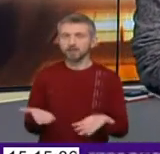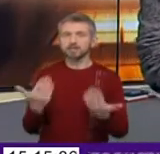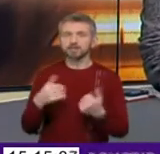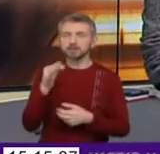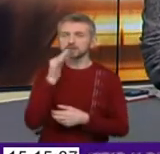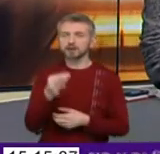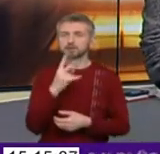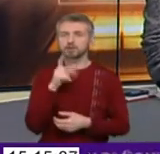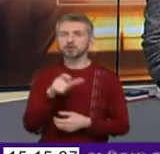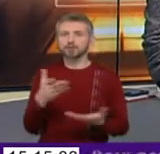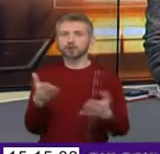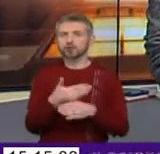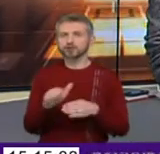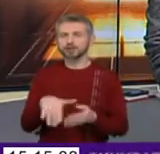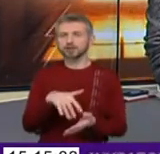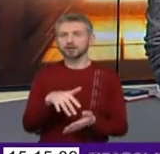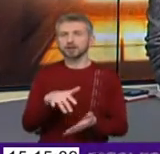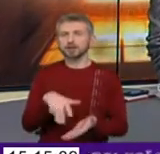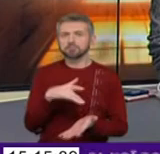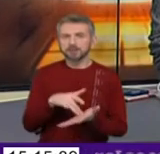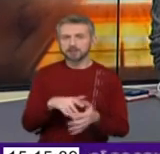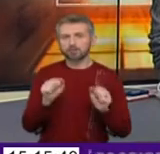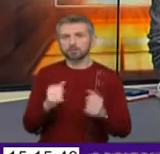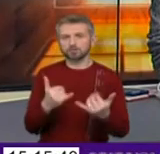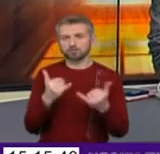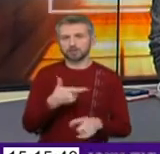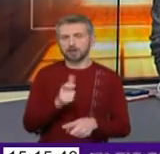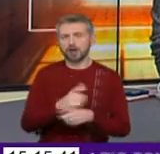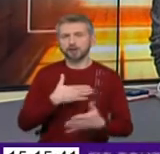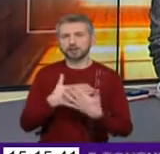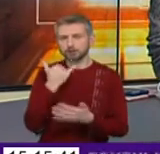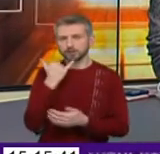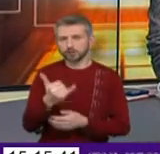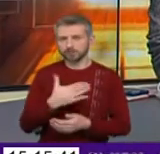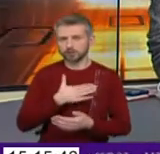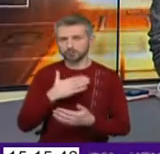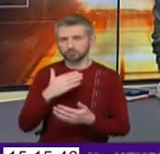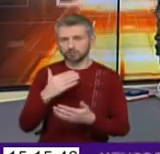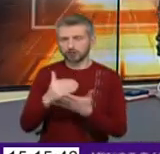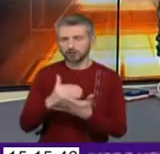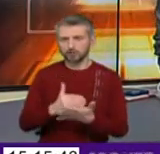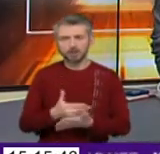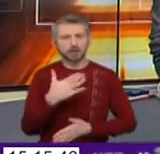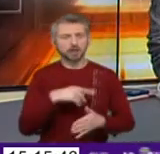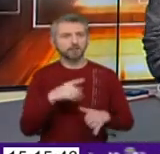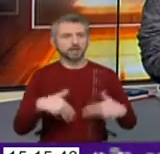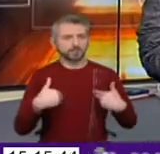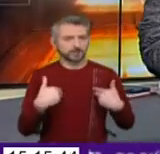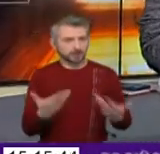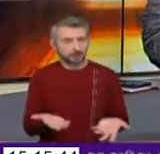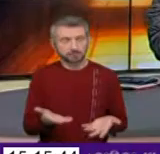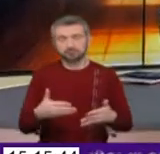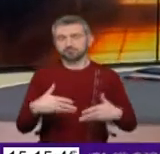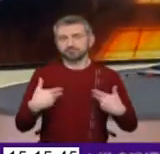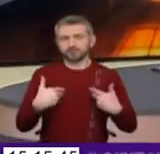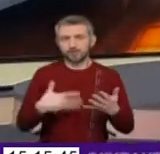нагадаємо глядачам, з якої саме частини міста сьогодні слід найактивніше долучатися до нашої розмови. Рада вас вітати, пані Альоно. Рада